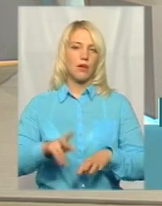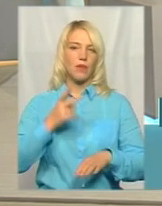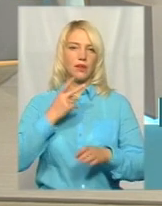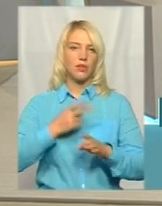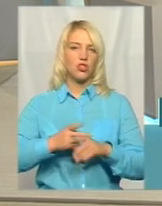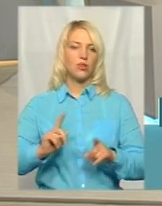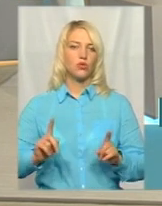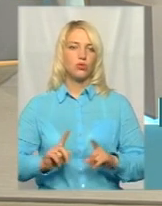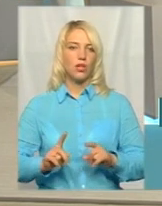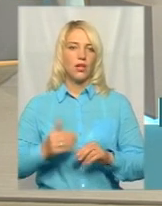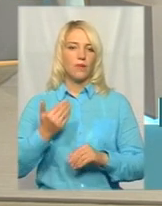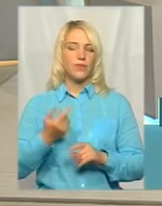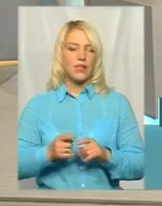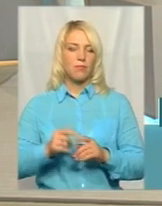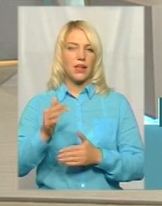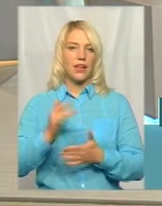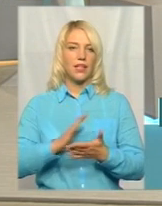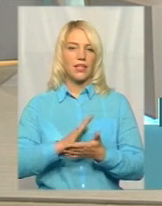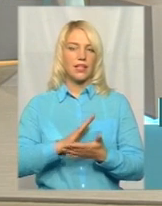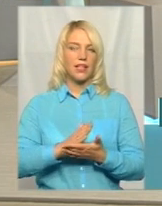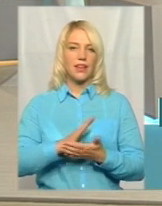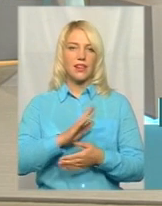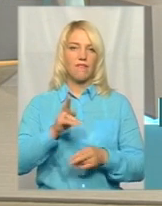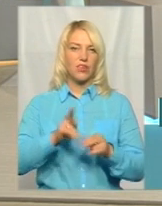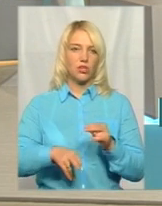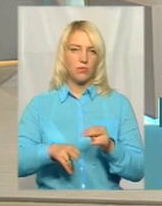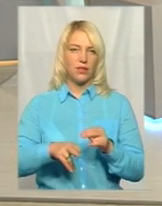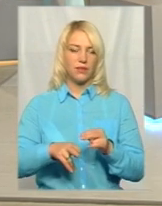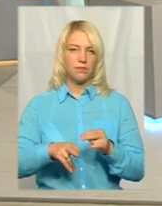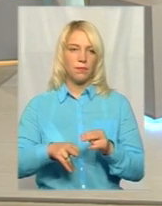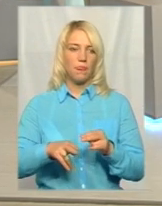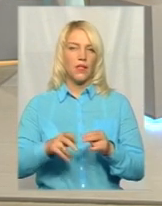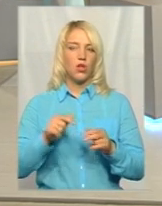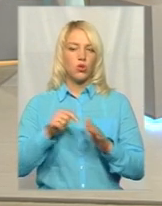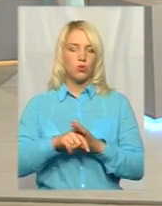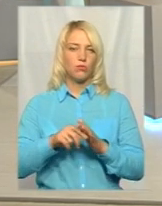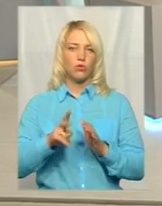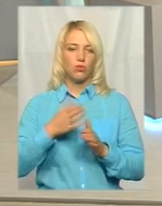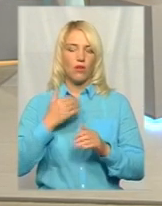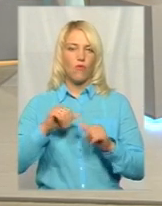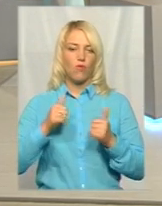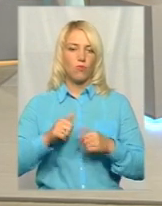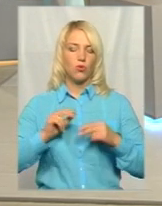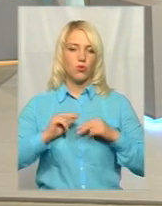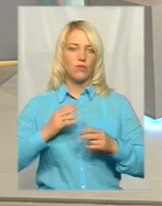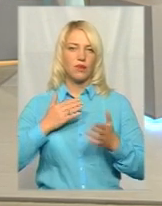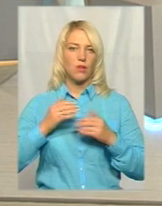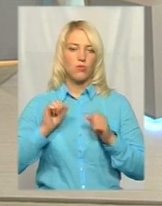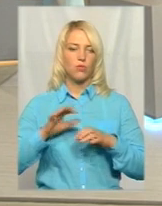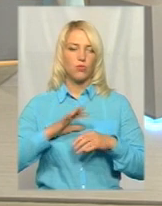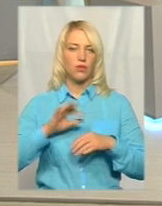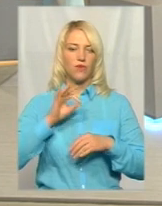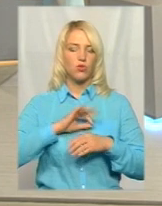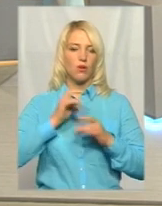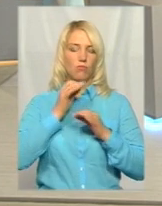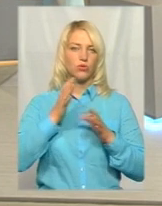що він, цей перелік, є невичерпний. Тобто по неоформлених трудових відносинах може бути використана будь-яка